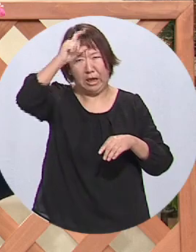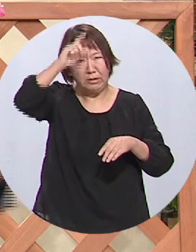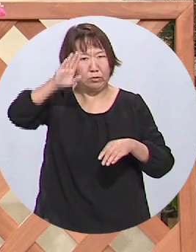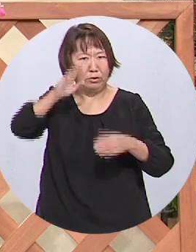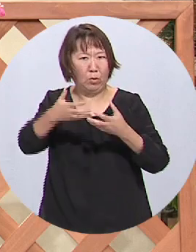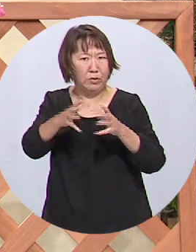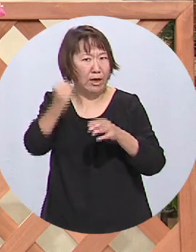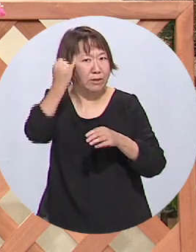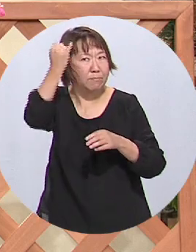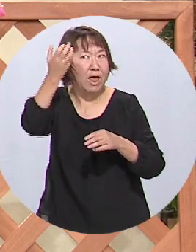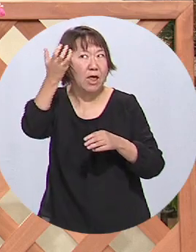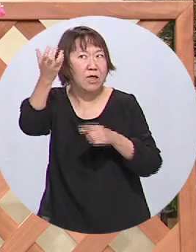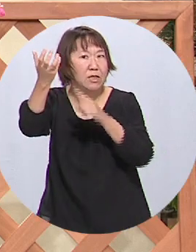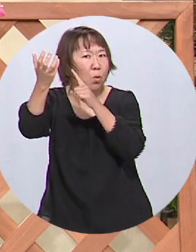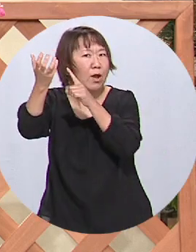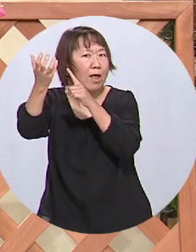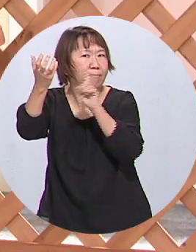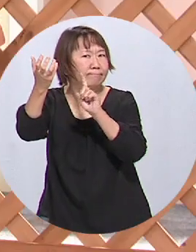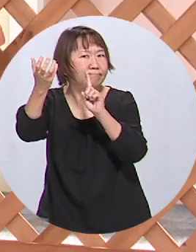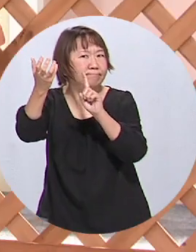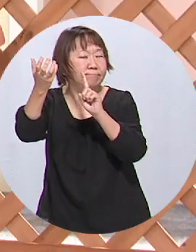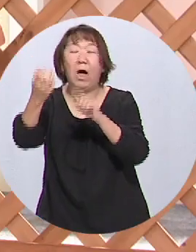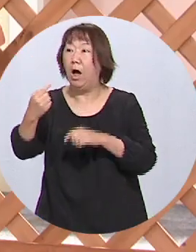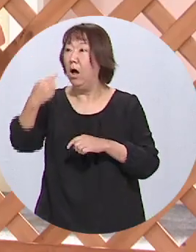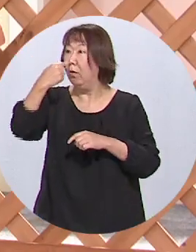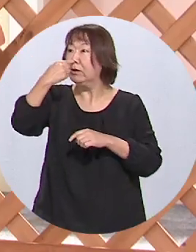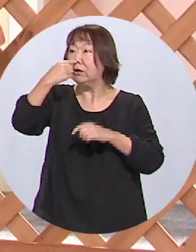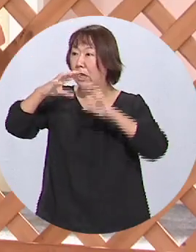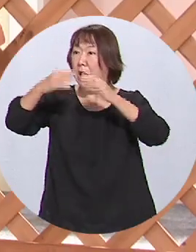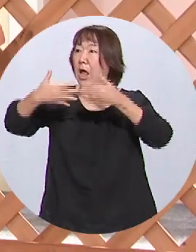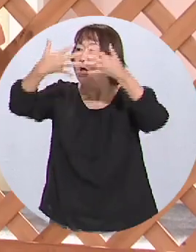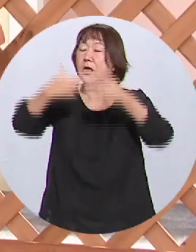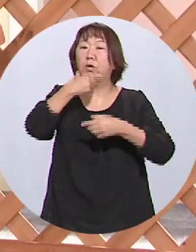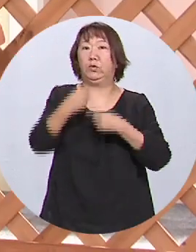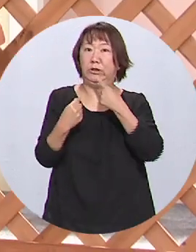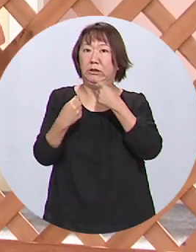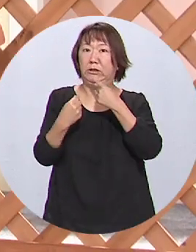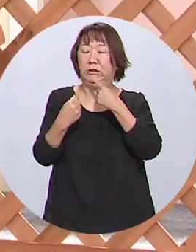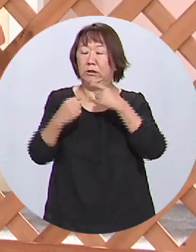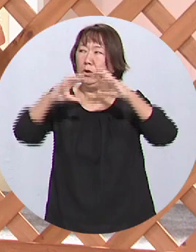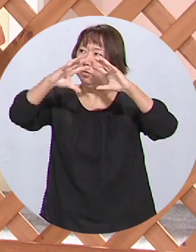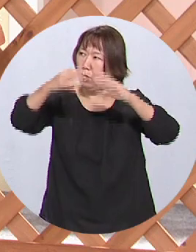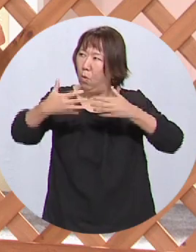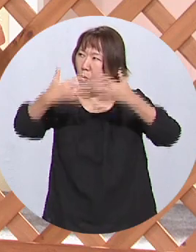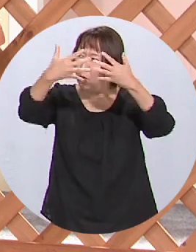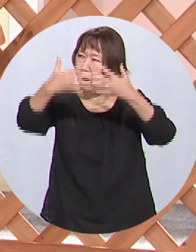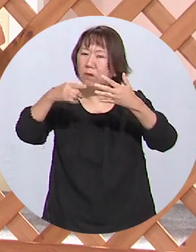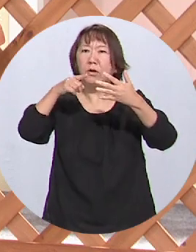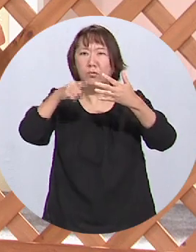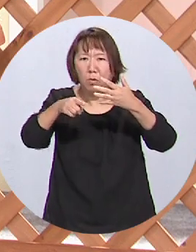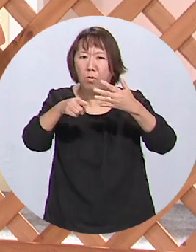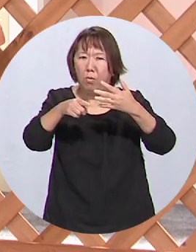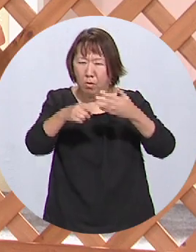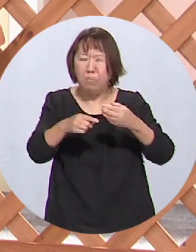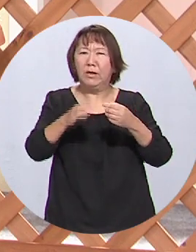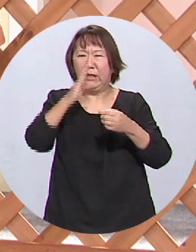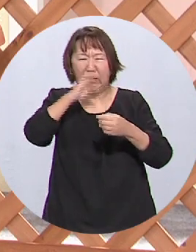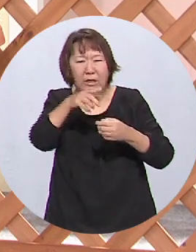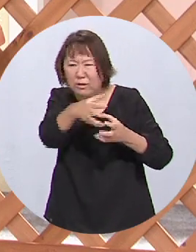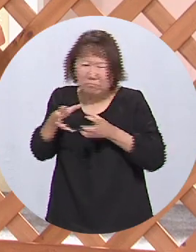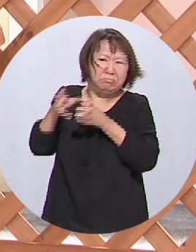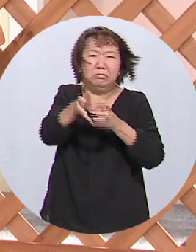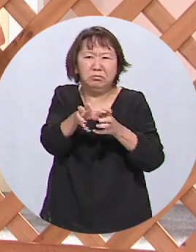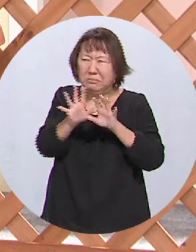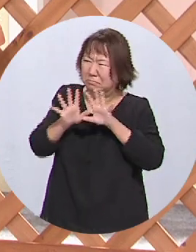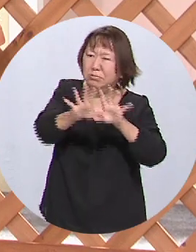とどういうイメージあります、機動隊。うん、 あ、私は映画好きなので、うん、洋画とかだとなんか敵のアジトにこう突撃してい